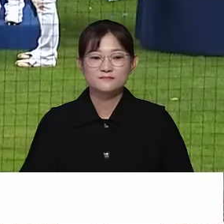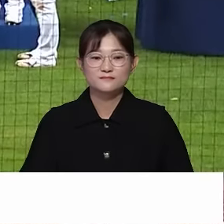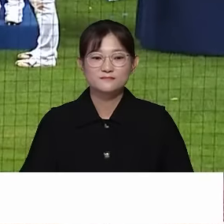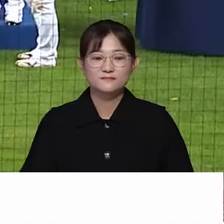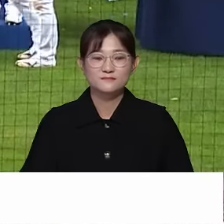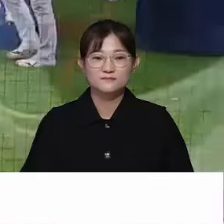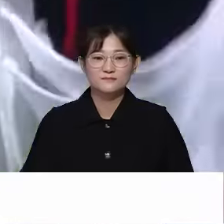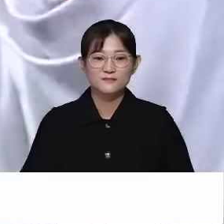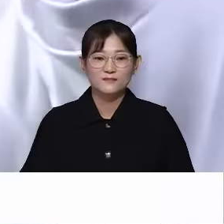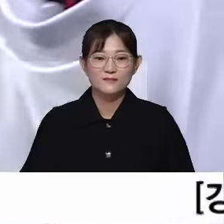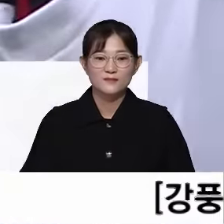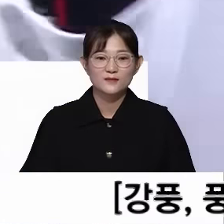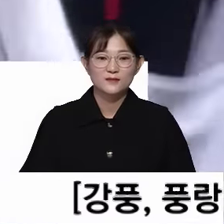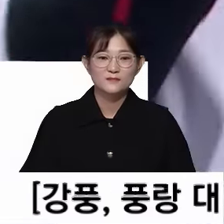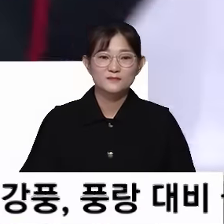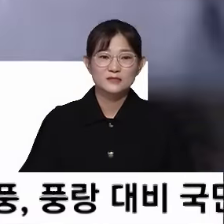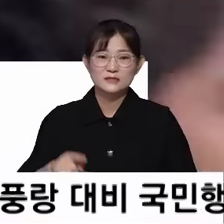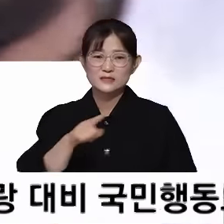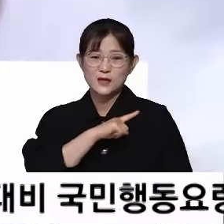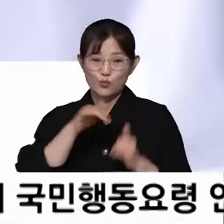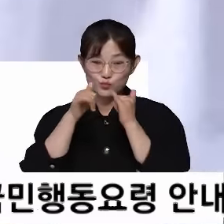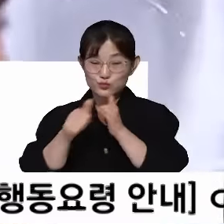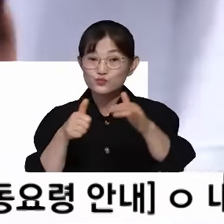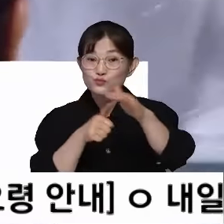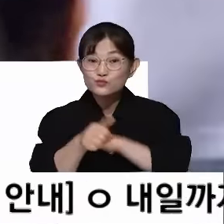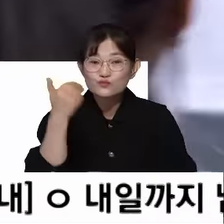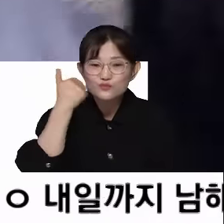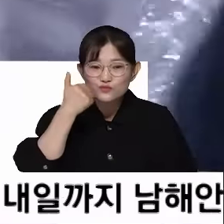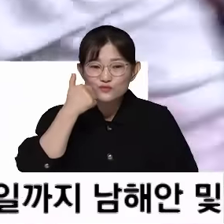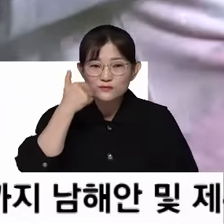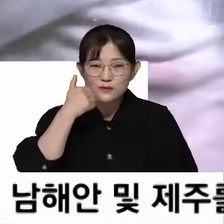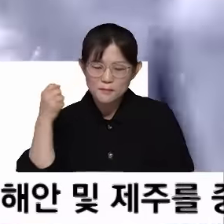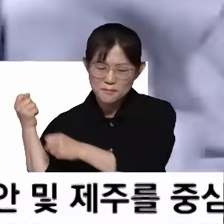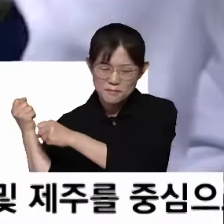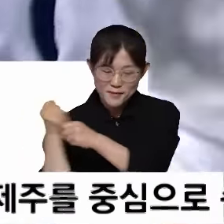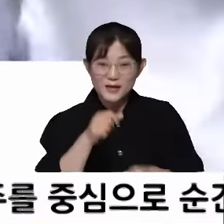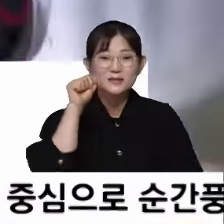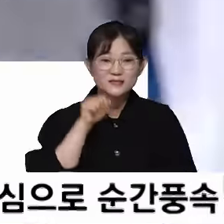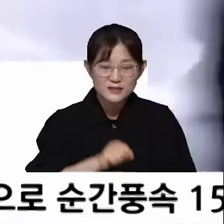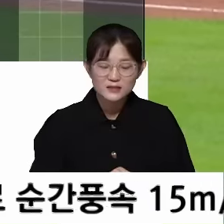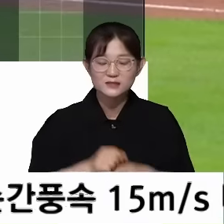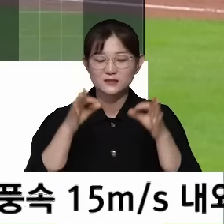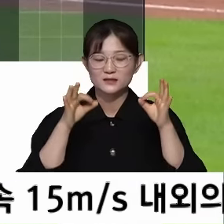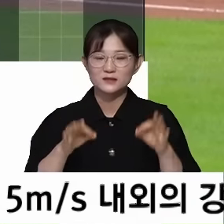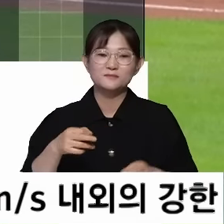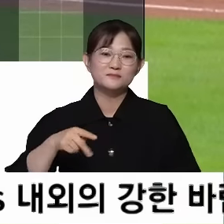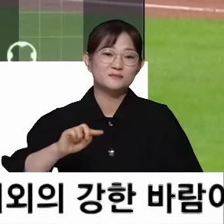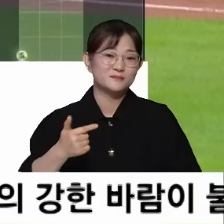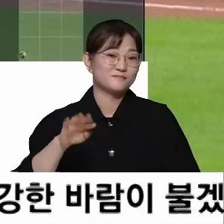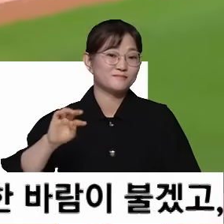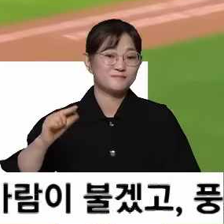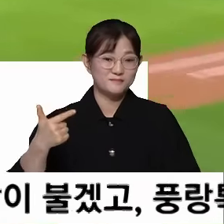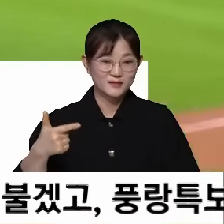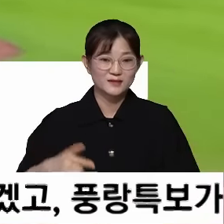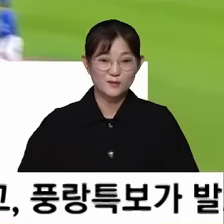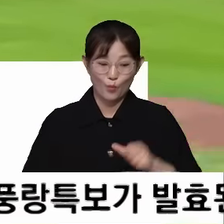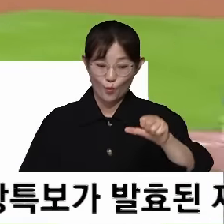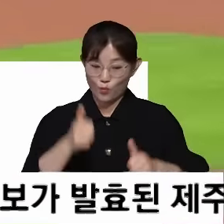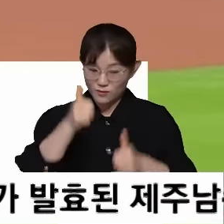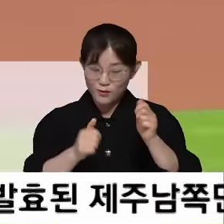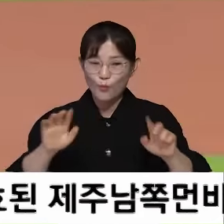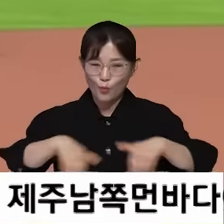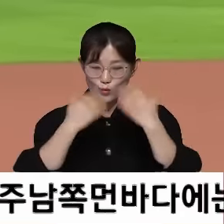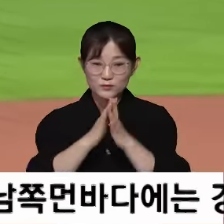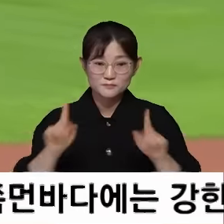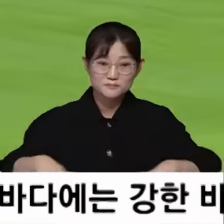기아 타이거즈 한국 시리즈 최우수 선수는 연일 맹타를 휘두른 김선빈이었습니다. 다섯 경기에 모두